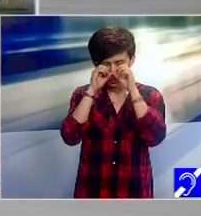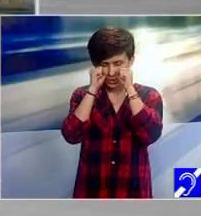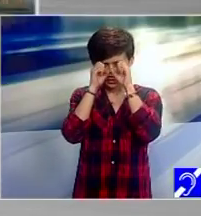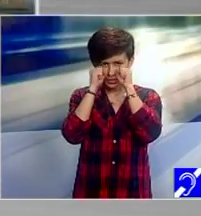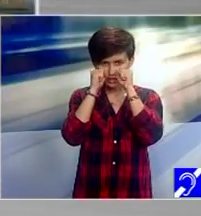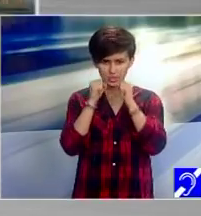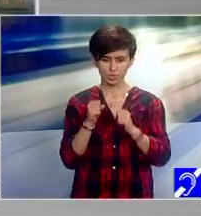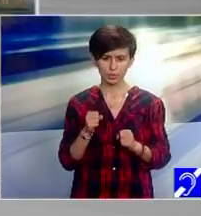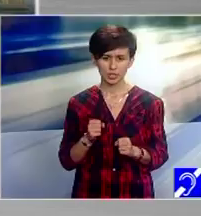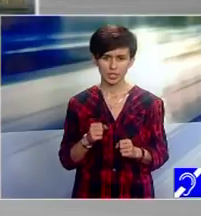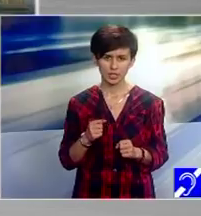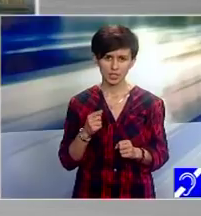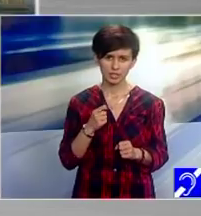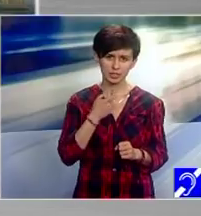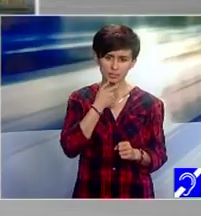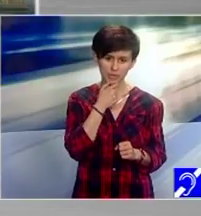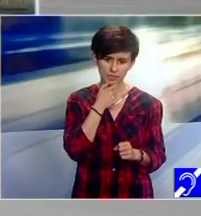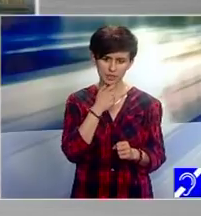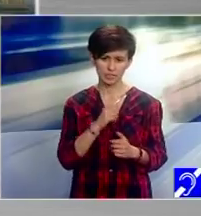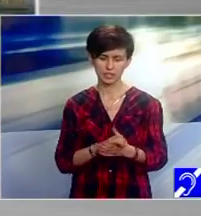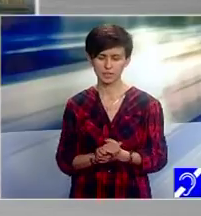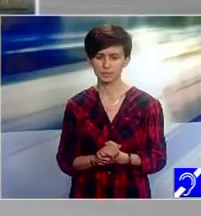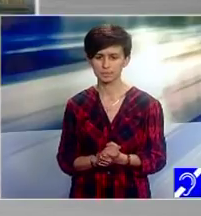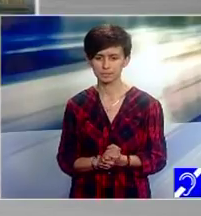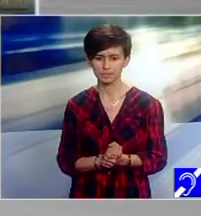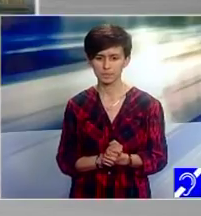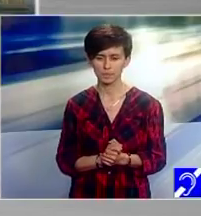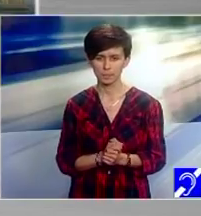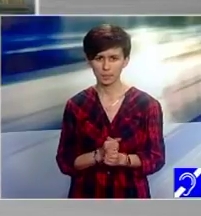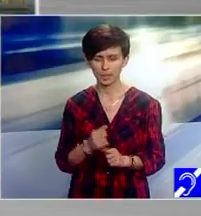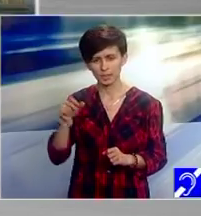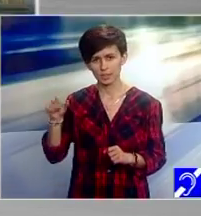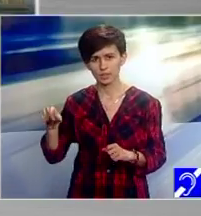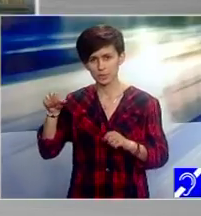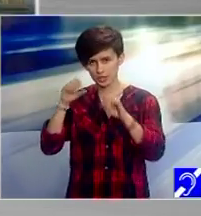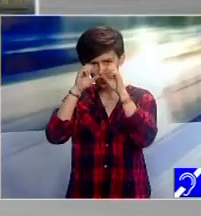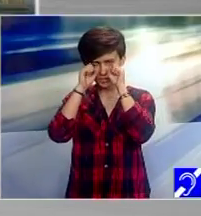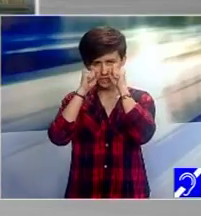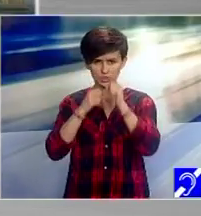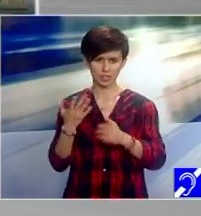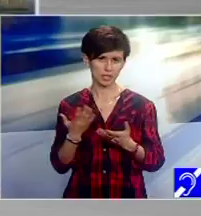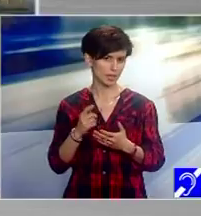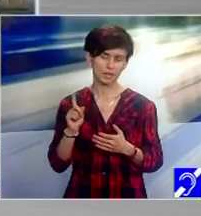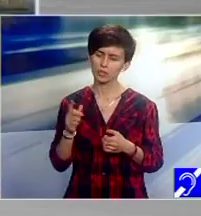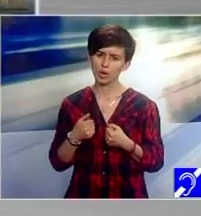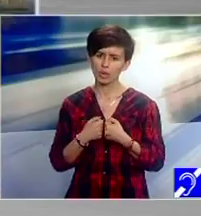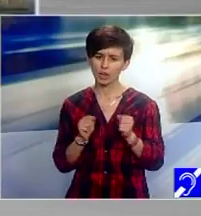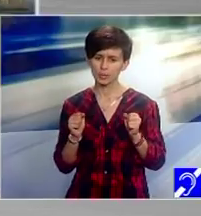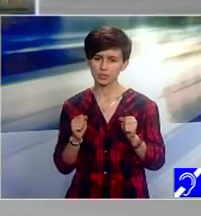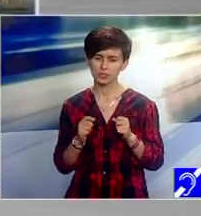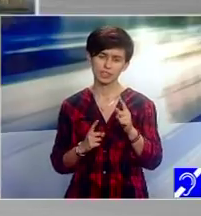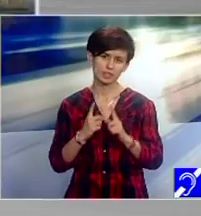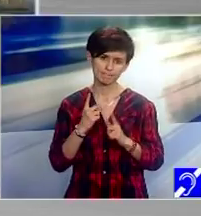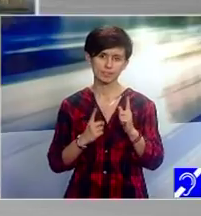nevăzători mai în vârstă, să spun așa, care nu au absolvit din vari motive la timp